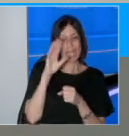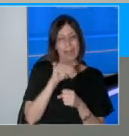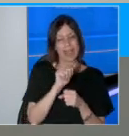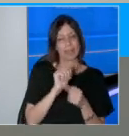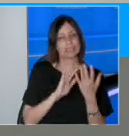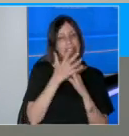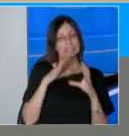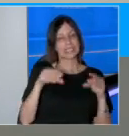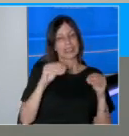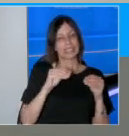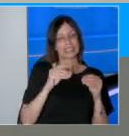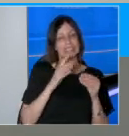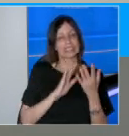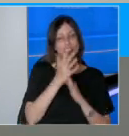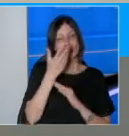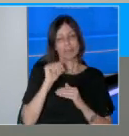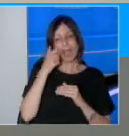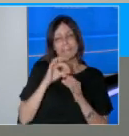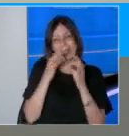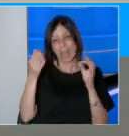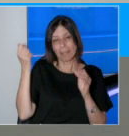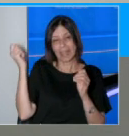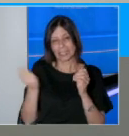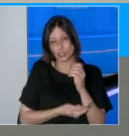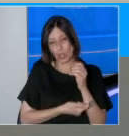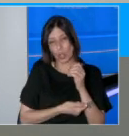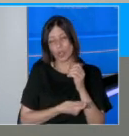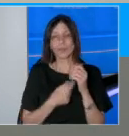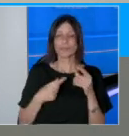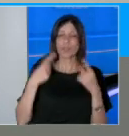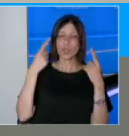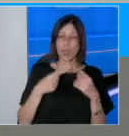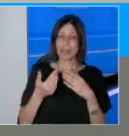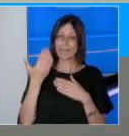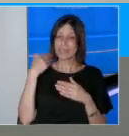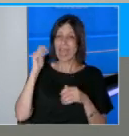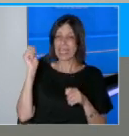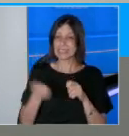מחר אנחנו מתחילים לקצור, זה יום לפני הקציר. יום לפני הקציר, ויש מה לקצור?